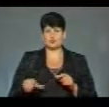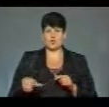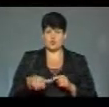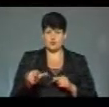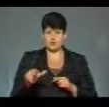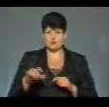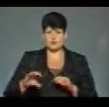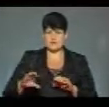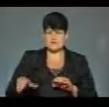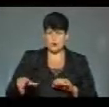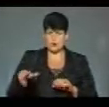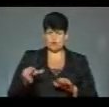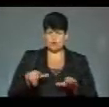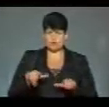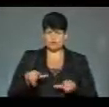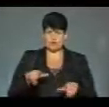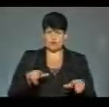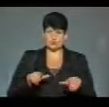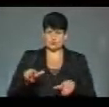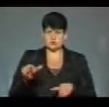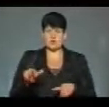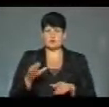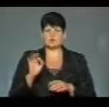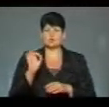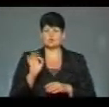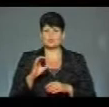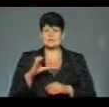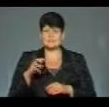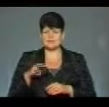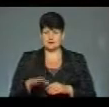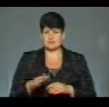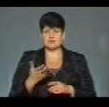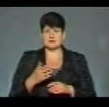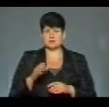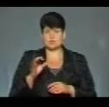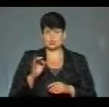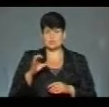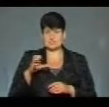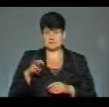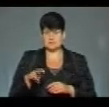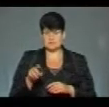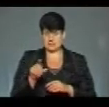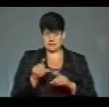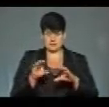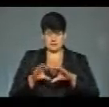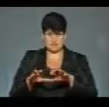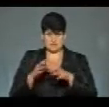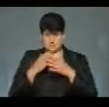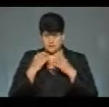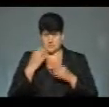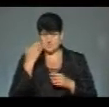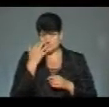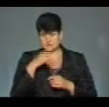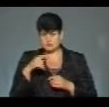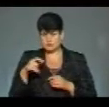бути тактильна плитка попереджаюча, тому що якщо буде 0 сантиметрів, не буде тактильної плитки, це для людей